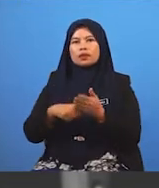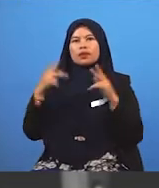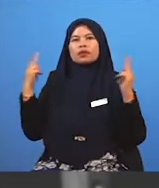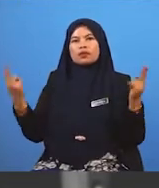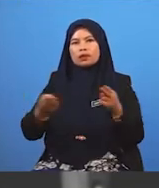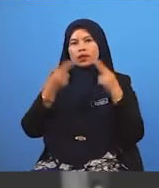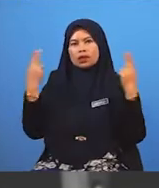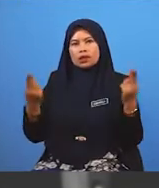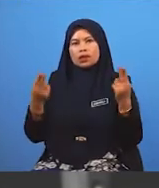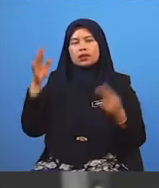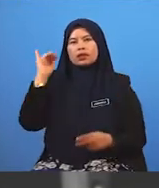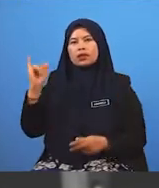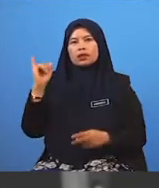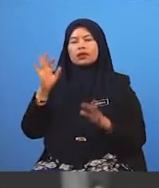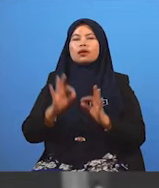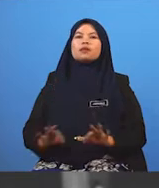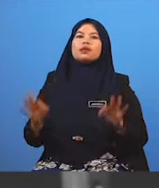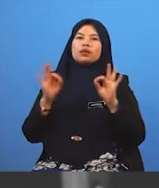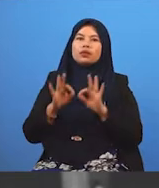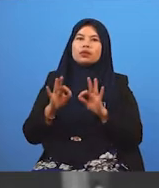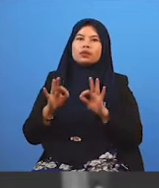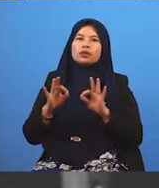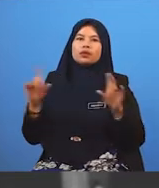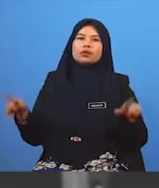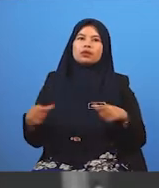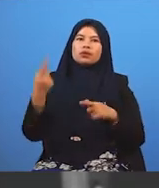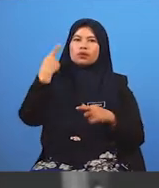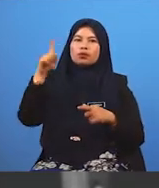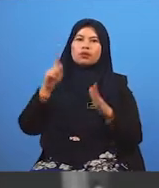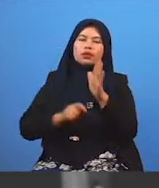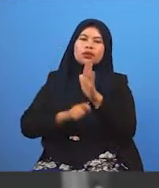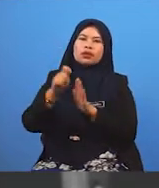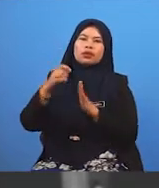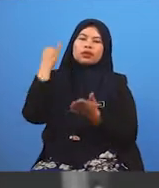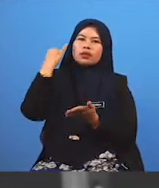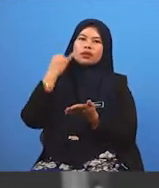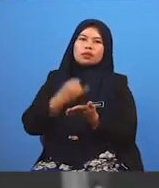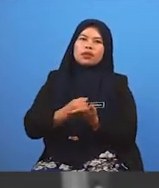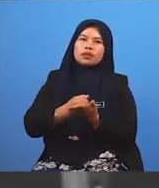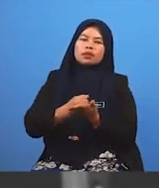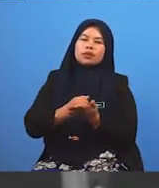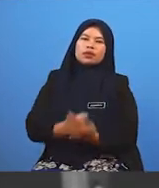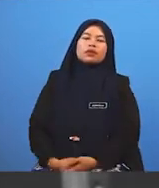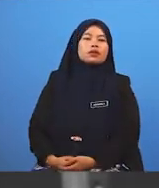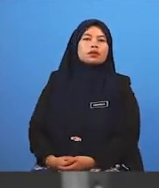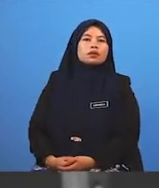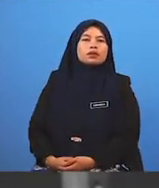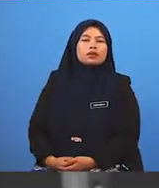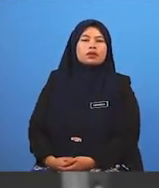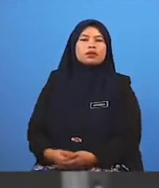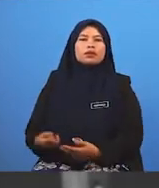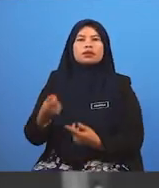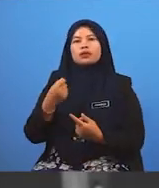apakah usaha yang perlu dilakukan untuk meningkatkan keimanan? Sila jawab murid-murid.